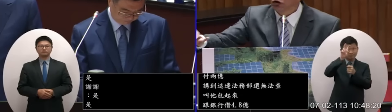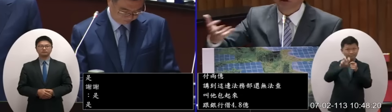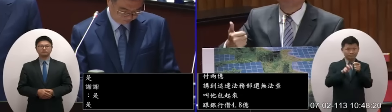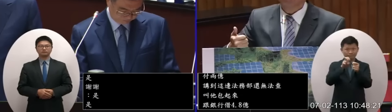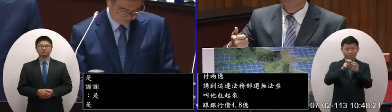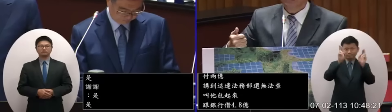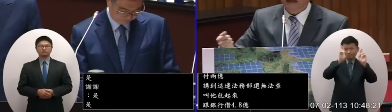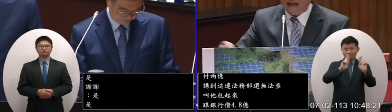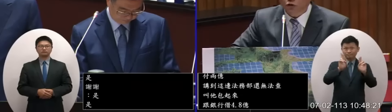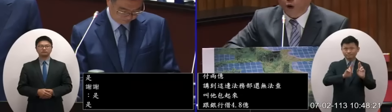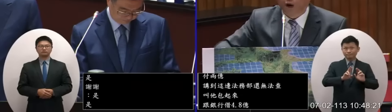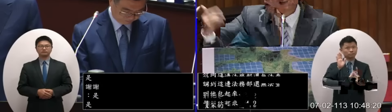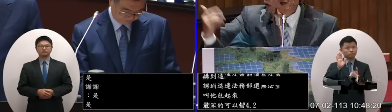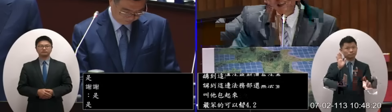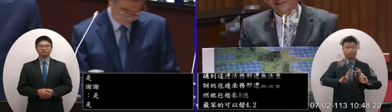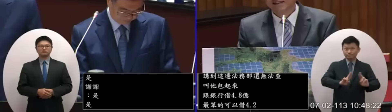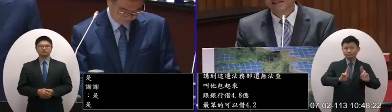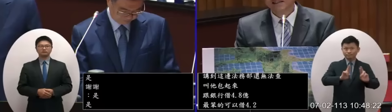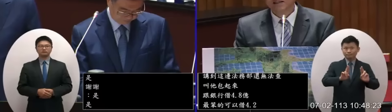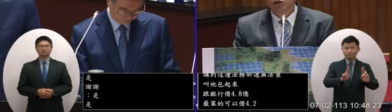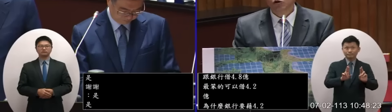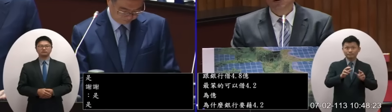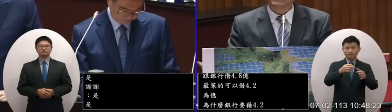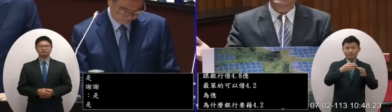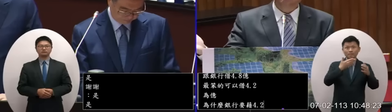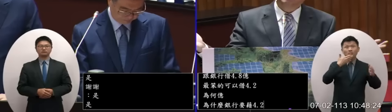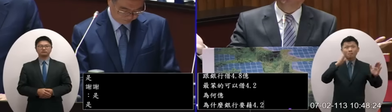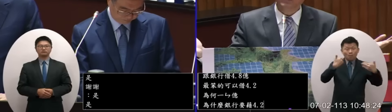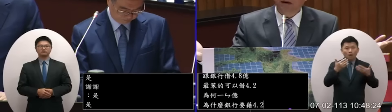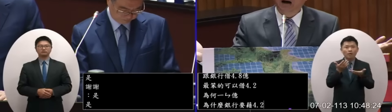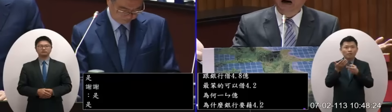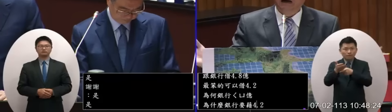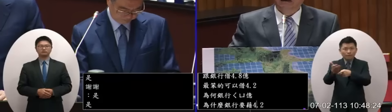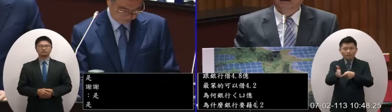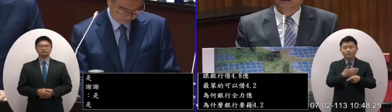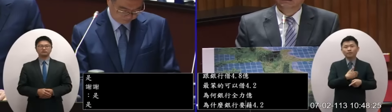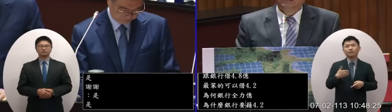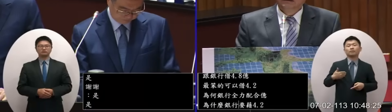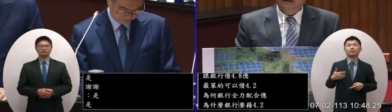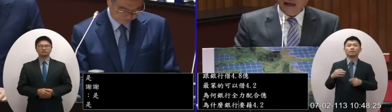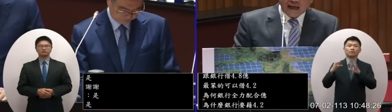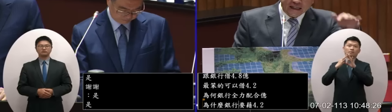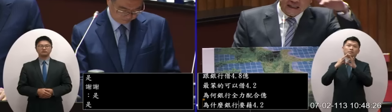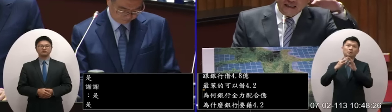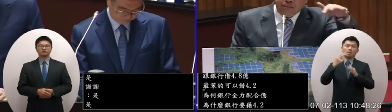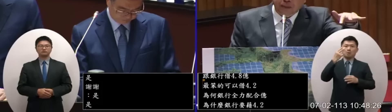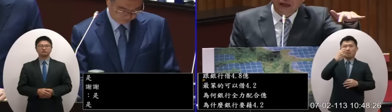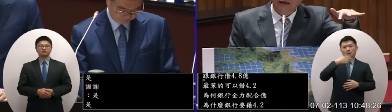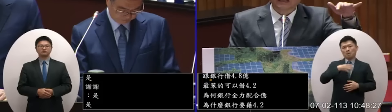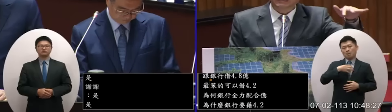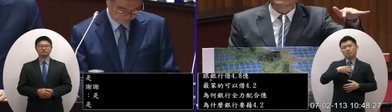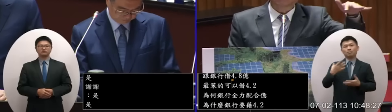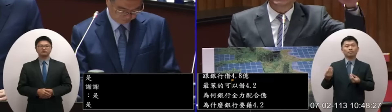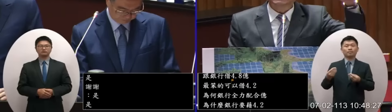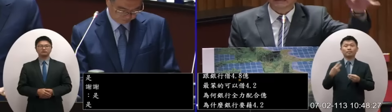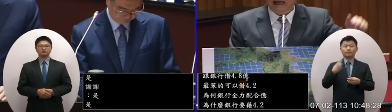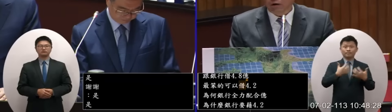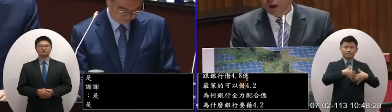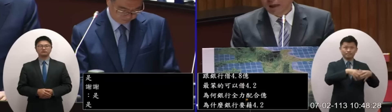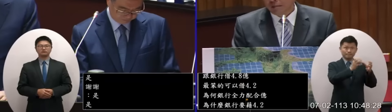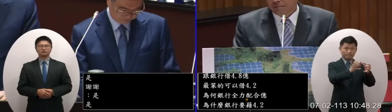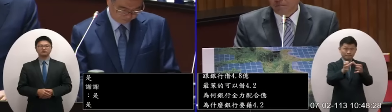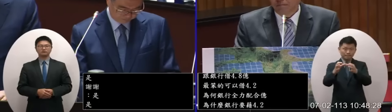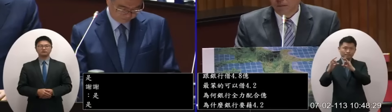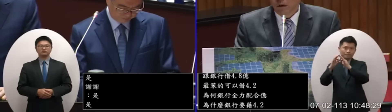收入会当摊平啊，所以银行无风险嘛。过来，伊的设备银行同款会当贷款